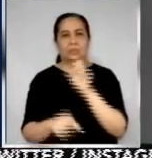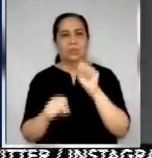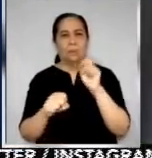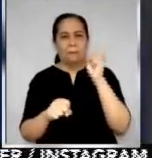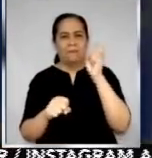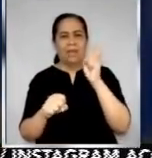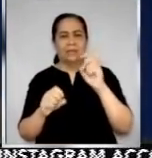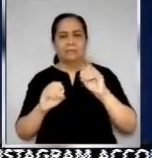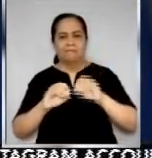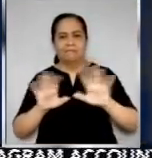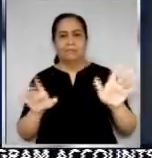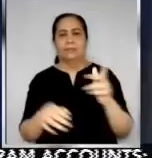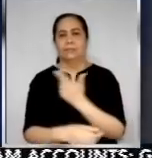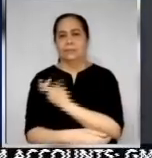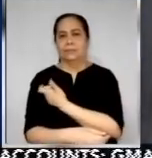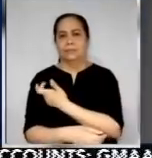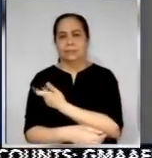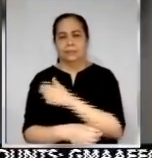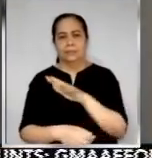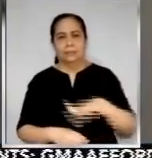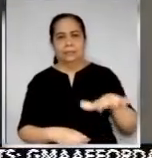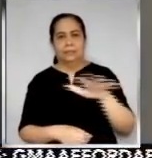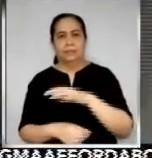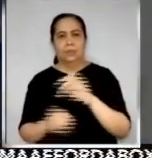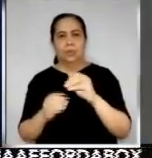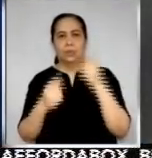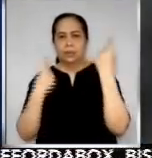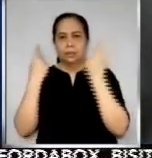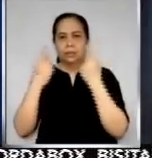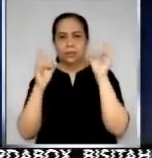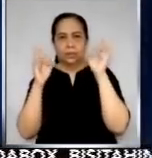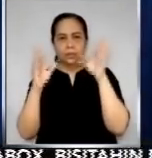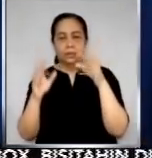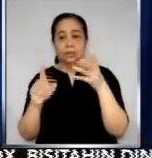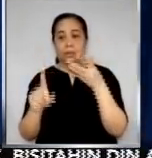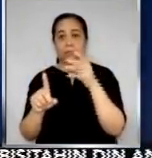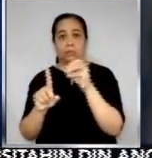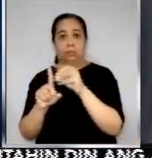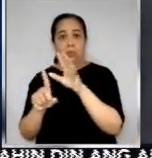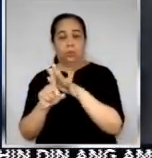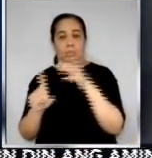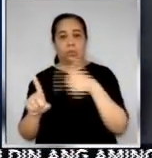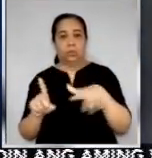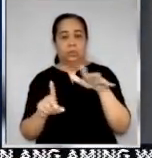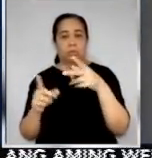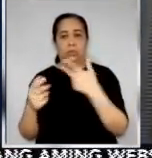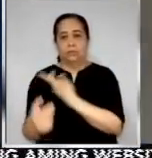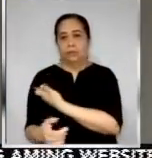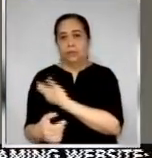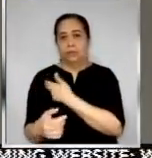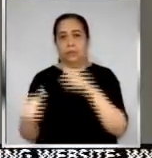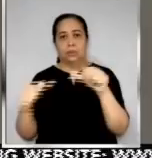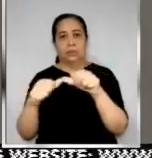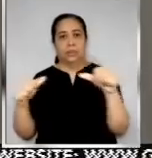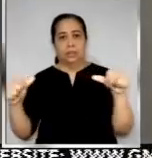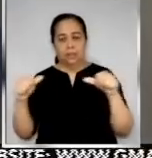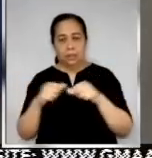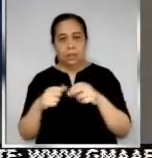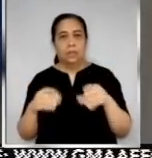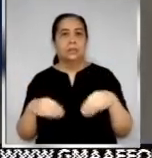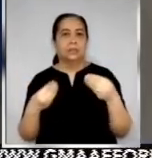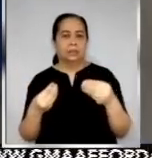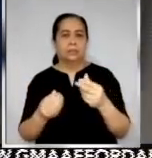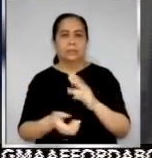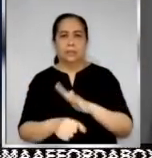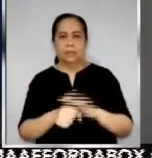ang pagbabakuna ng walang panganib ng exposure sa mga vaccination area. At maglaan ng sapat na tulong para sa